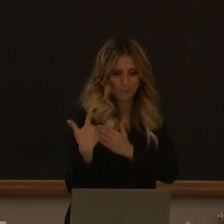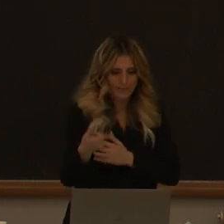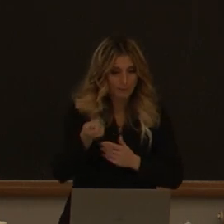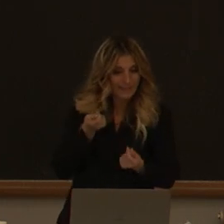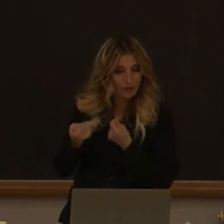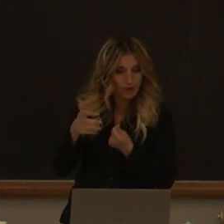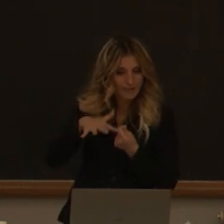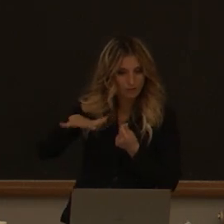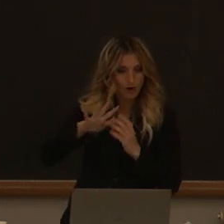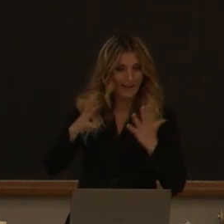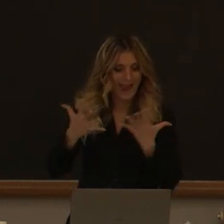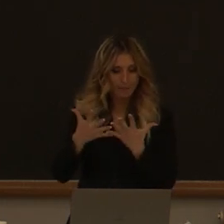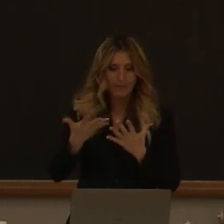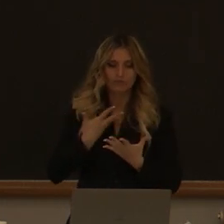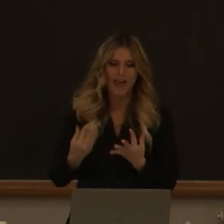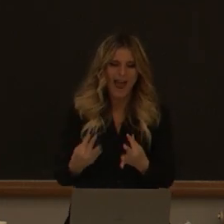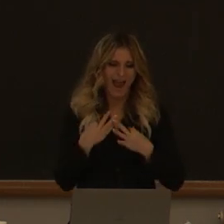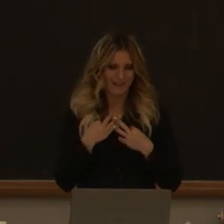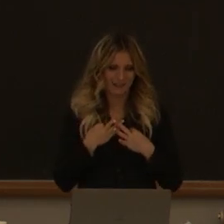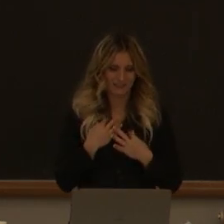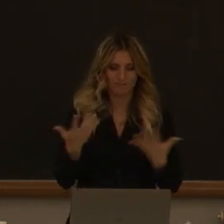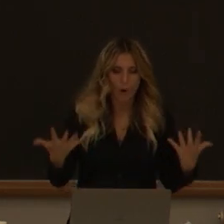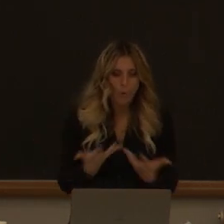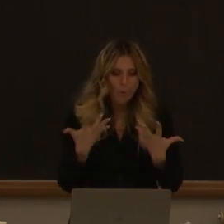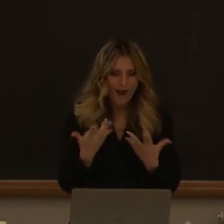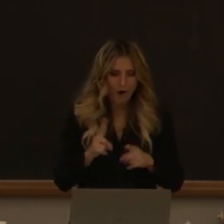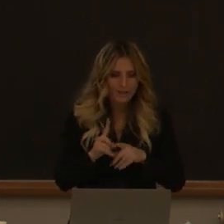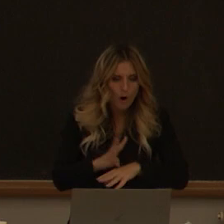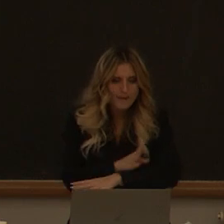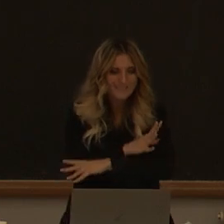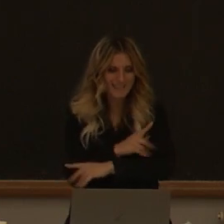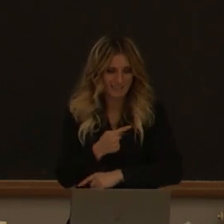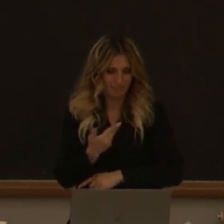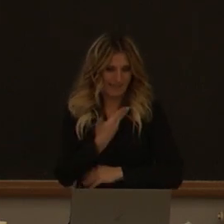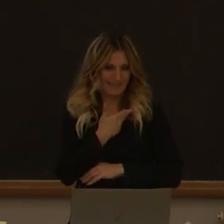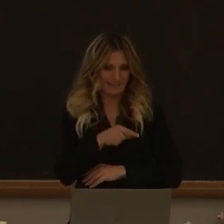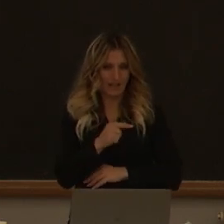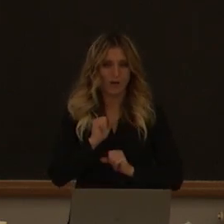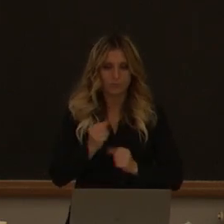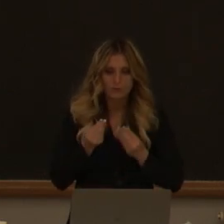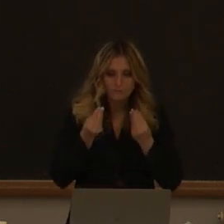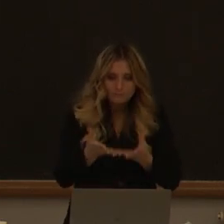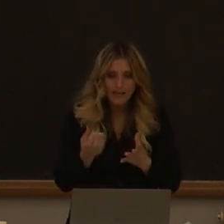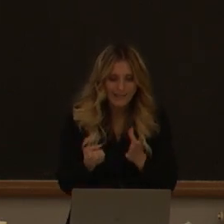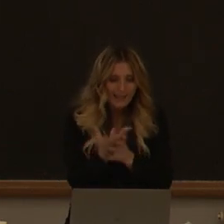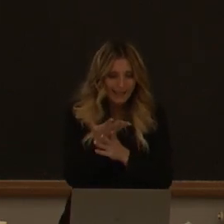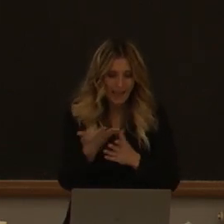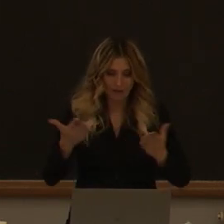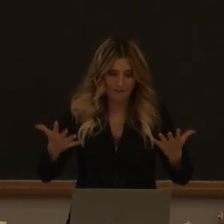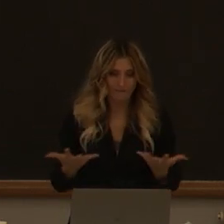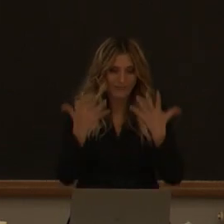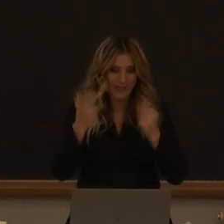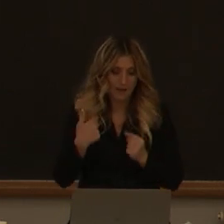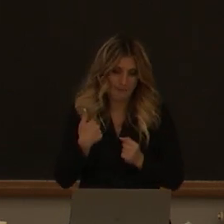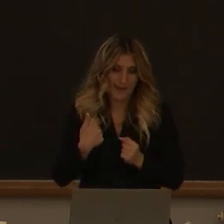gestione ambientale arrivi un segnale di forte sensibilità per avviare un'oculata politica ambientale che tenga finalmente nel